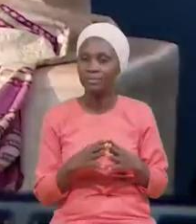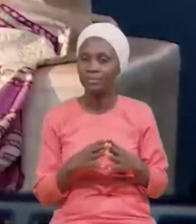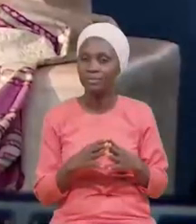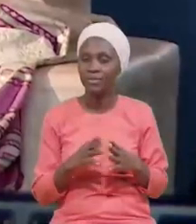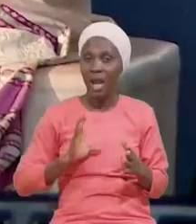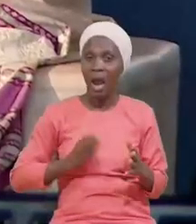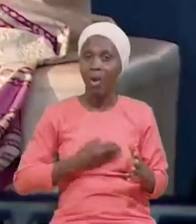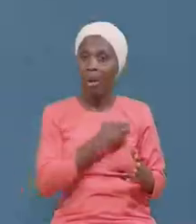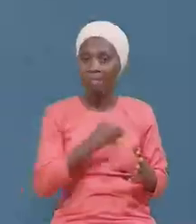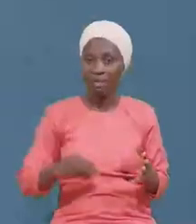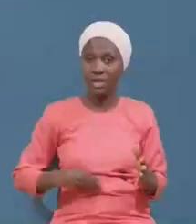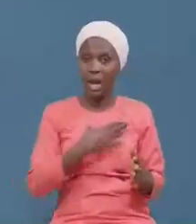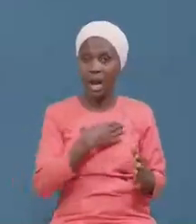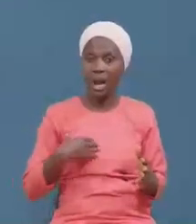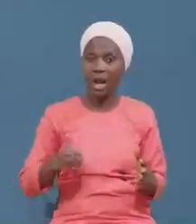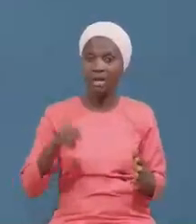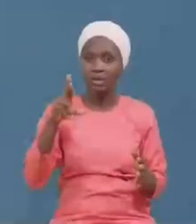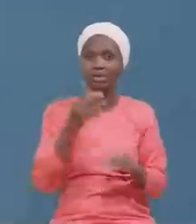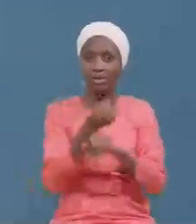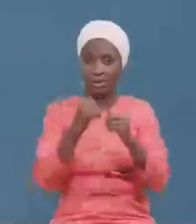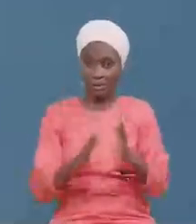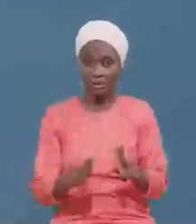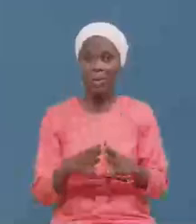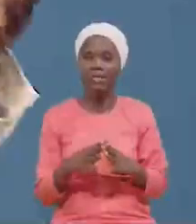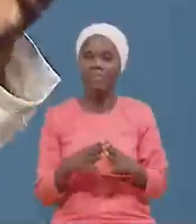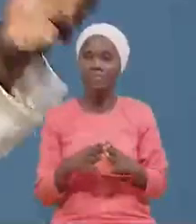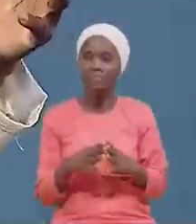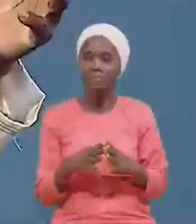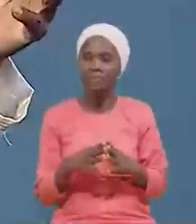notre Messie, notre Rédempteur,